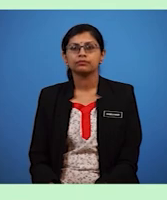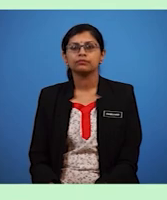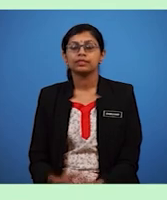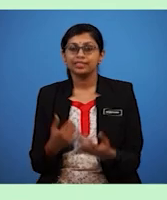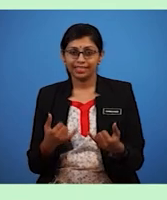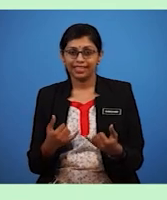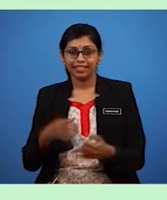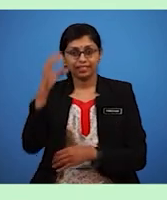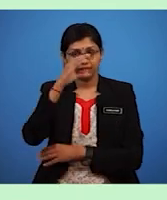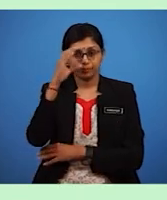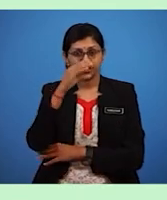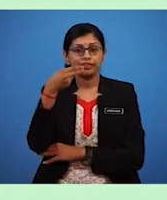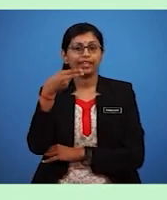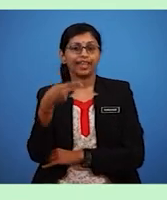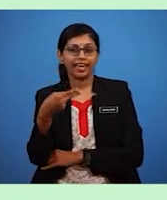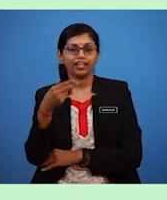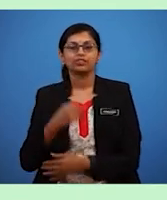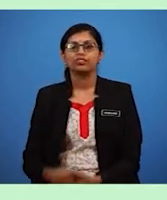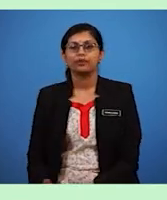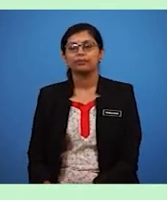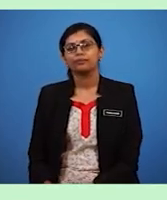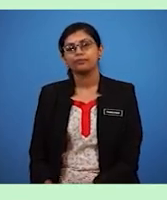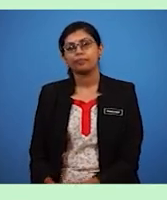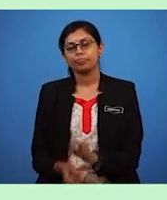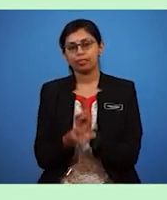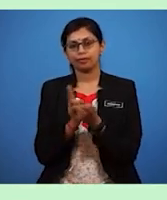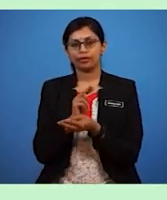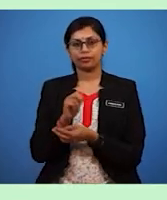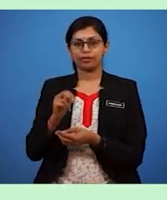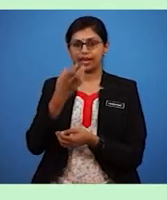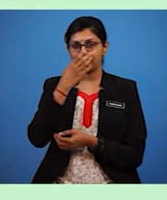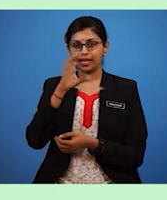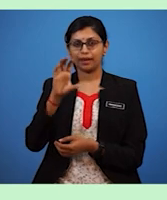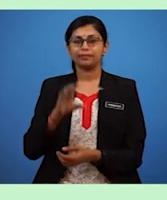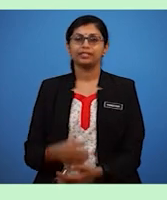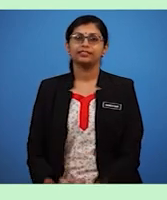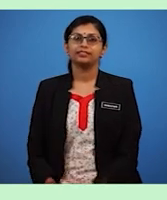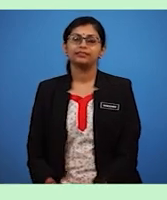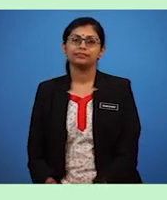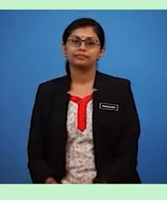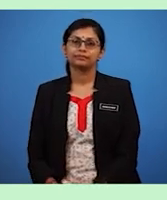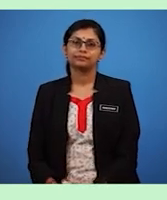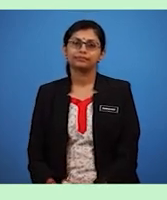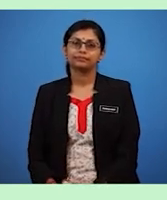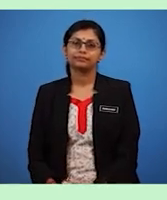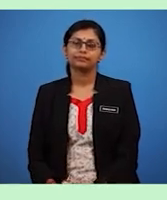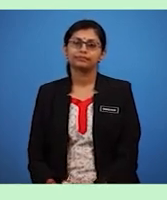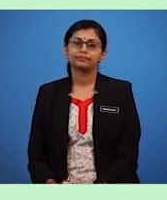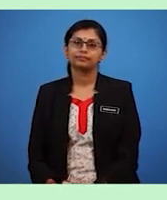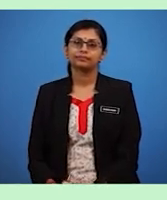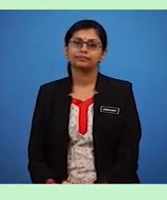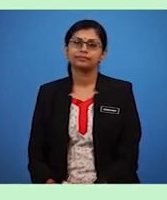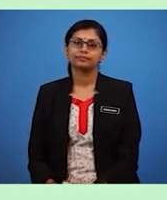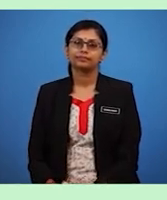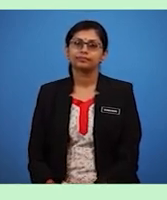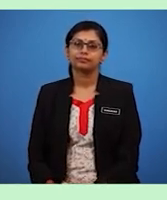tadi dahulu untuk mencari perubahan haba iaitu H. Dan